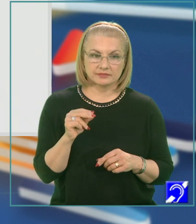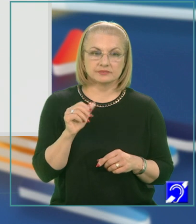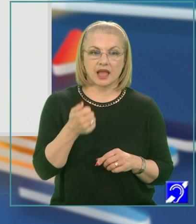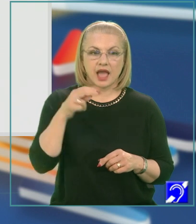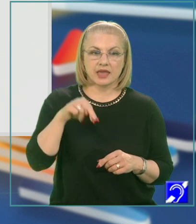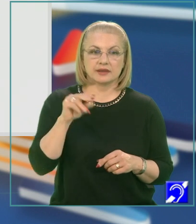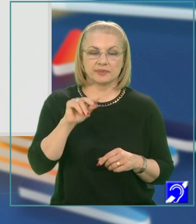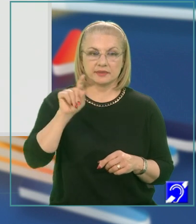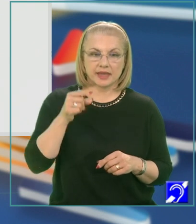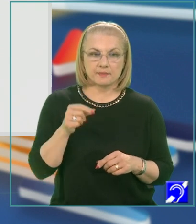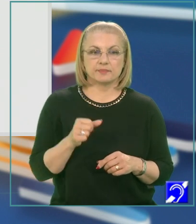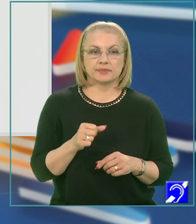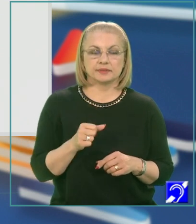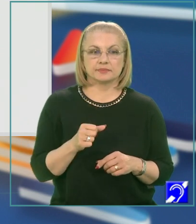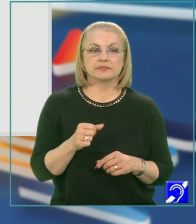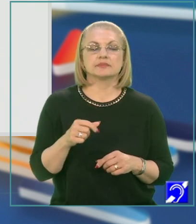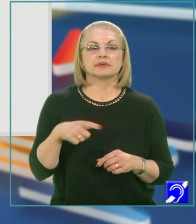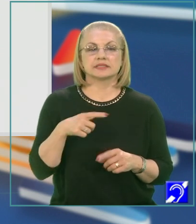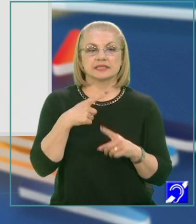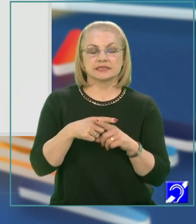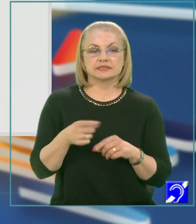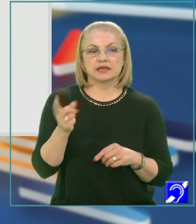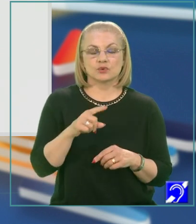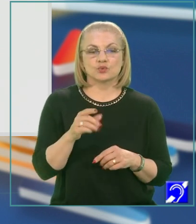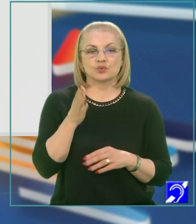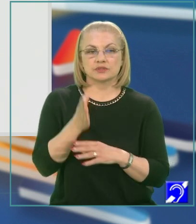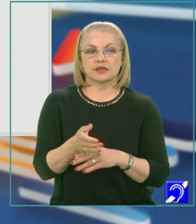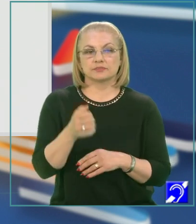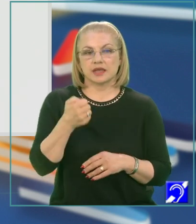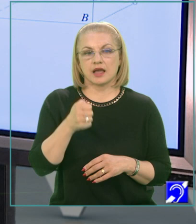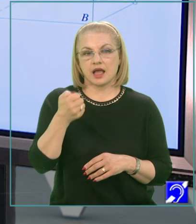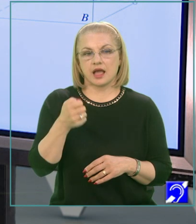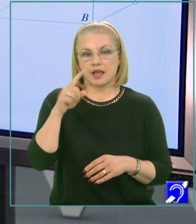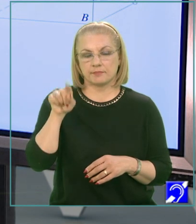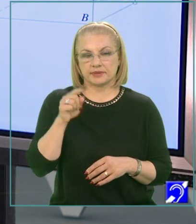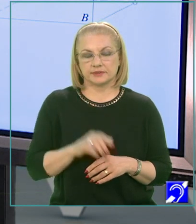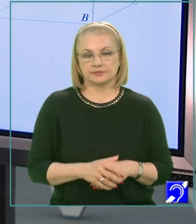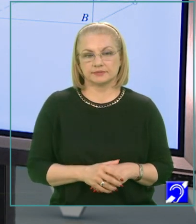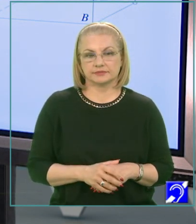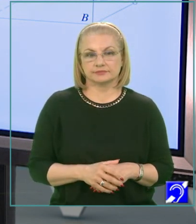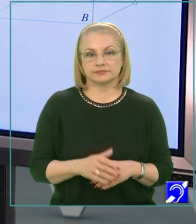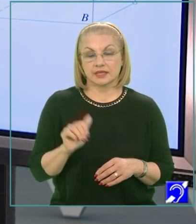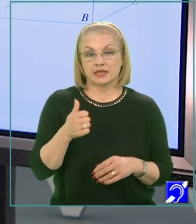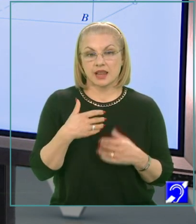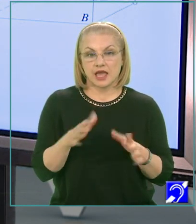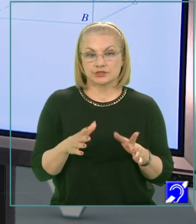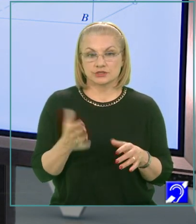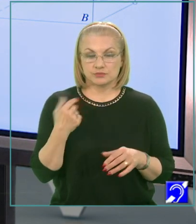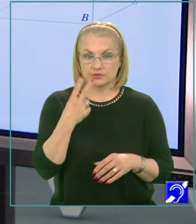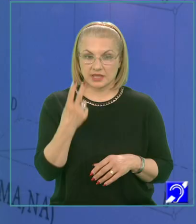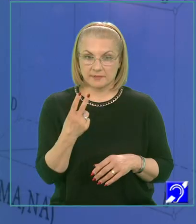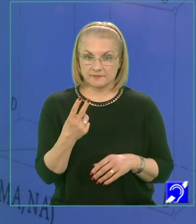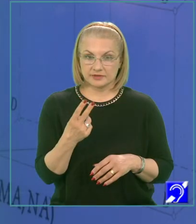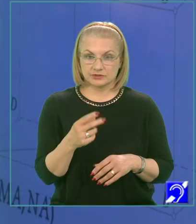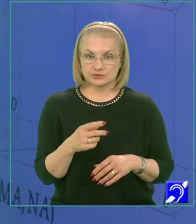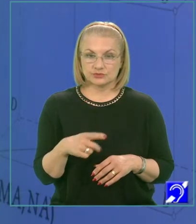ANP'A', se intersectează după dreapta A'. Sigur că aici la început văzusem noi că